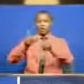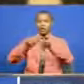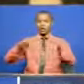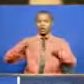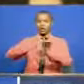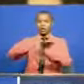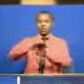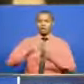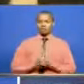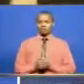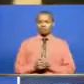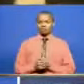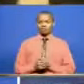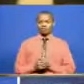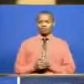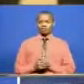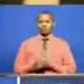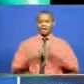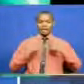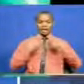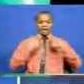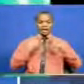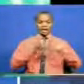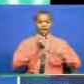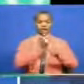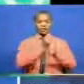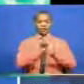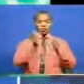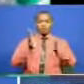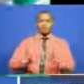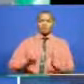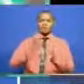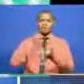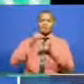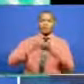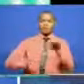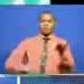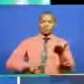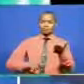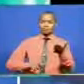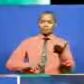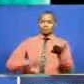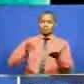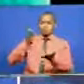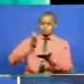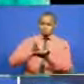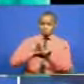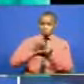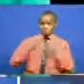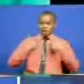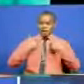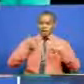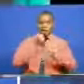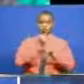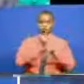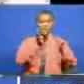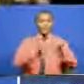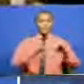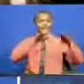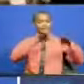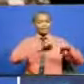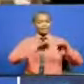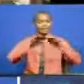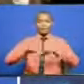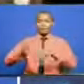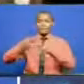Kundi la utetezi wa sekta ya afya limesema inasikitisha kwamba wahudumu hao wanateseka ilhali wengi walipora mamilioni